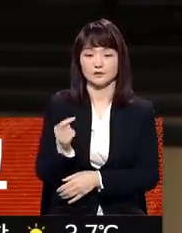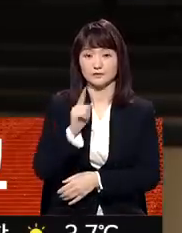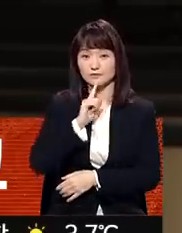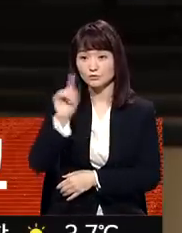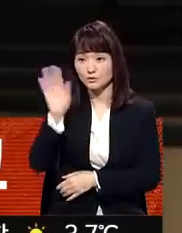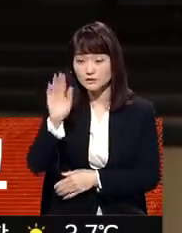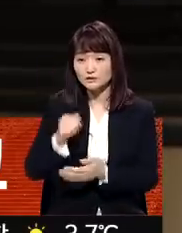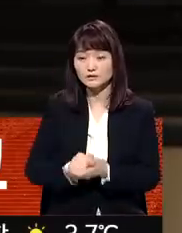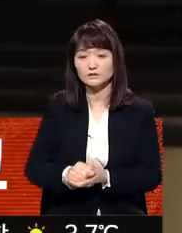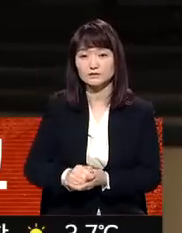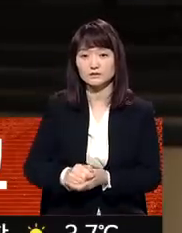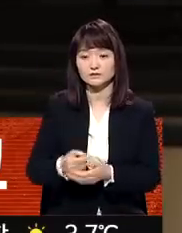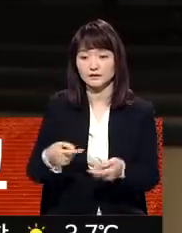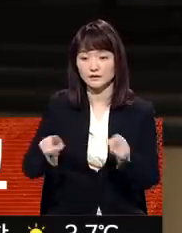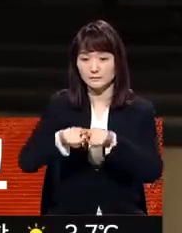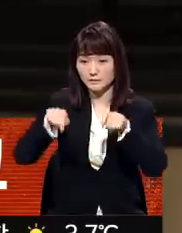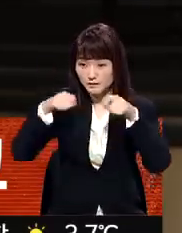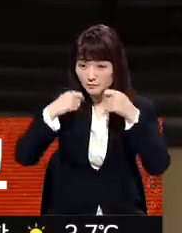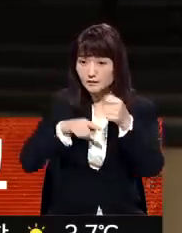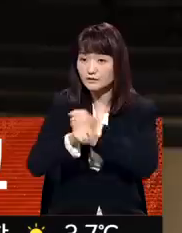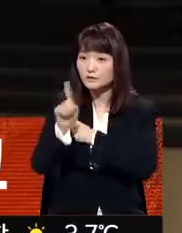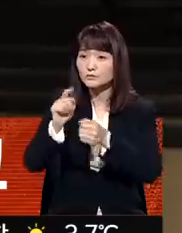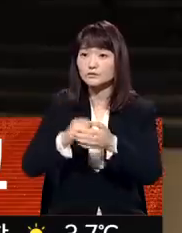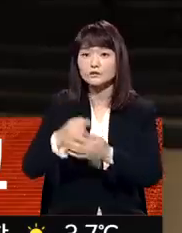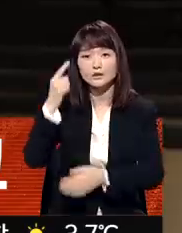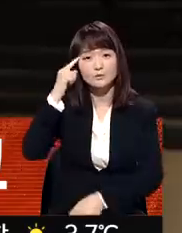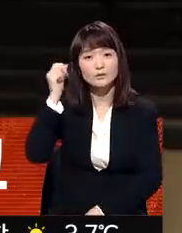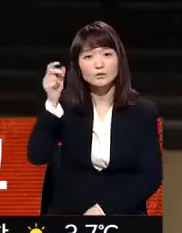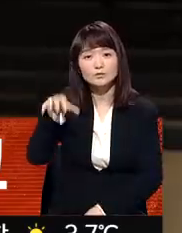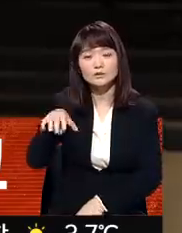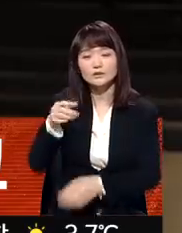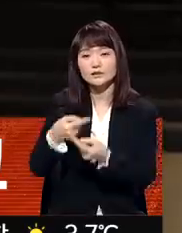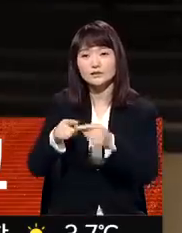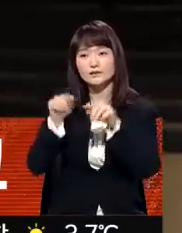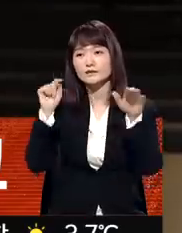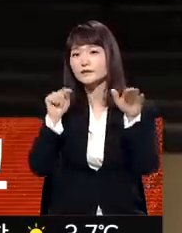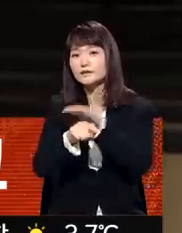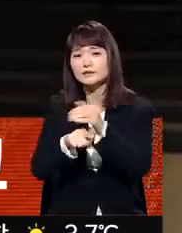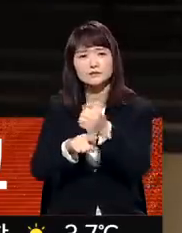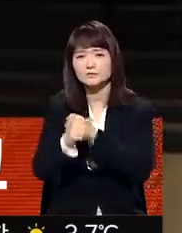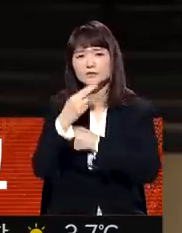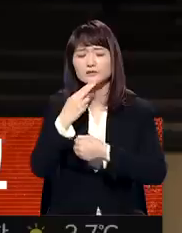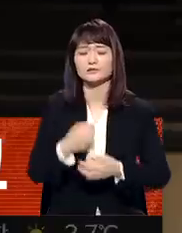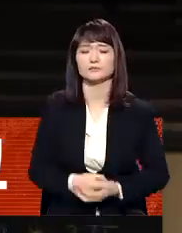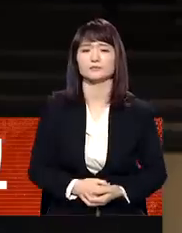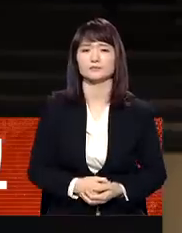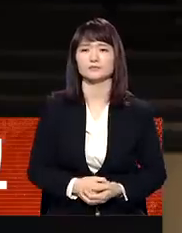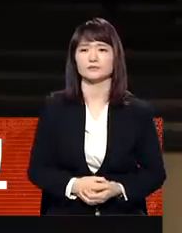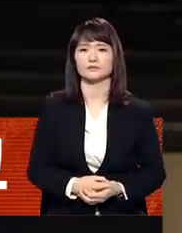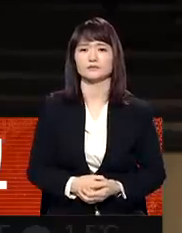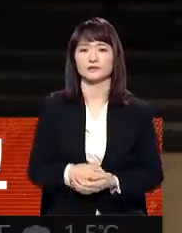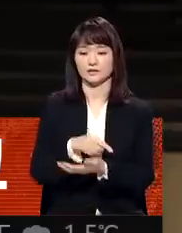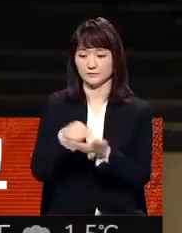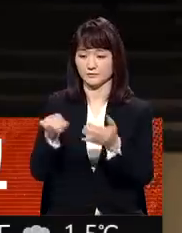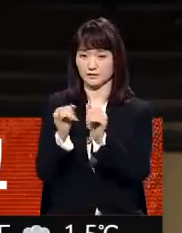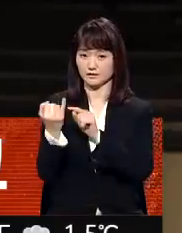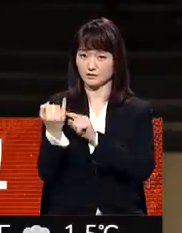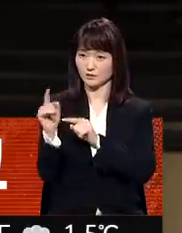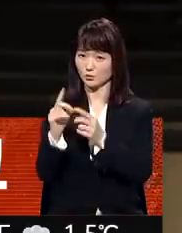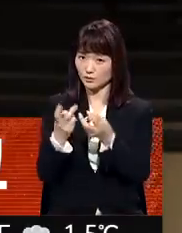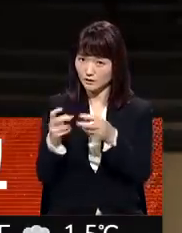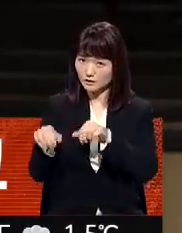왜 모텔 호텔까지 갔느냐 이런 것들은 사실 의미가 없습니다이 성인지 감수성 이론이 피해자가